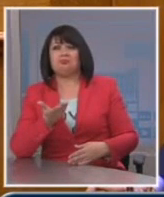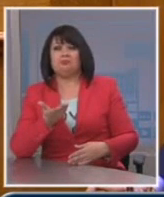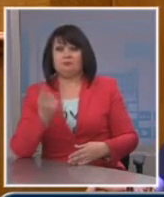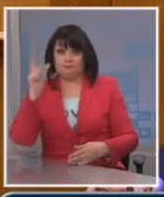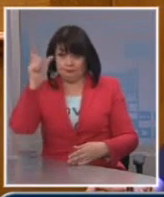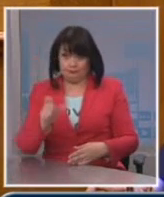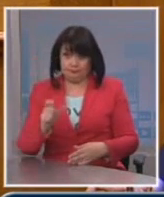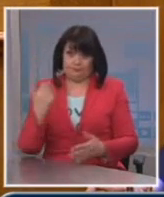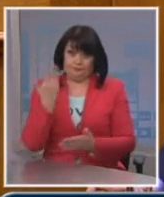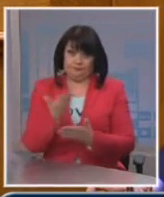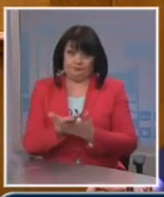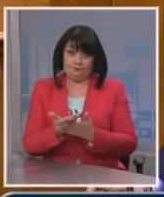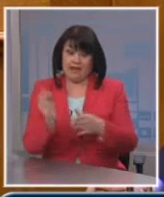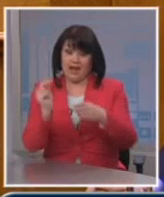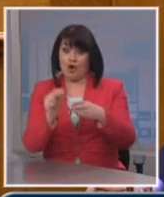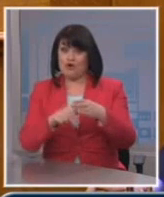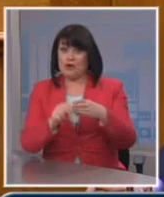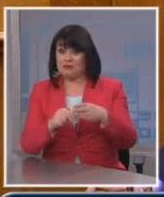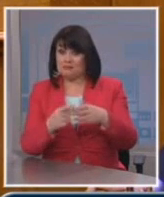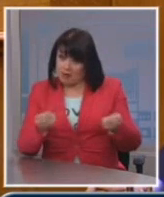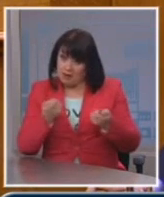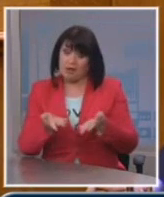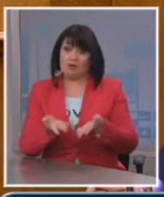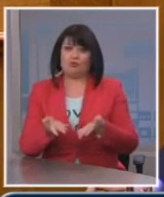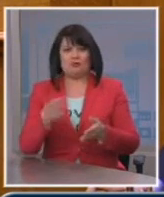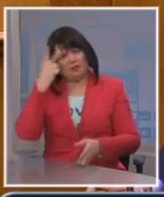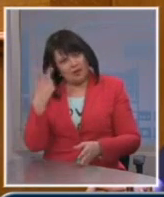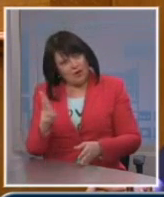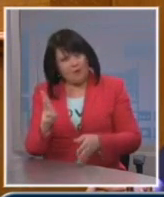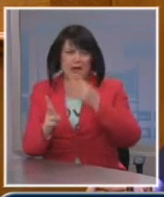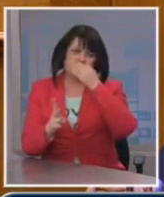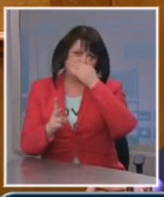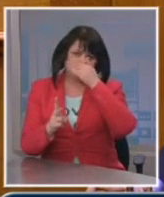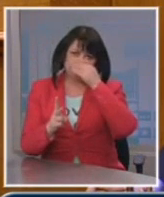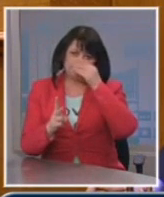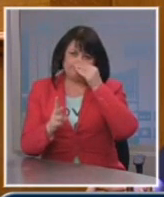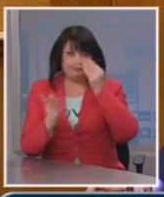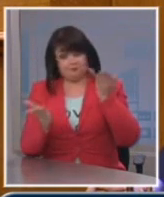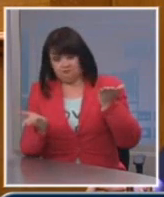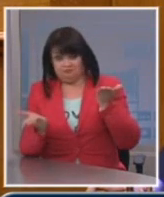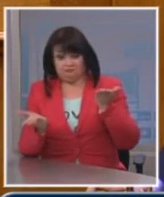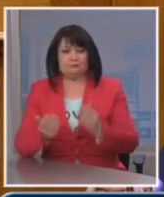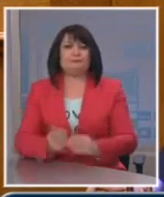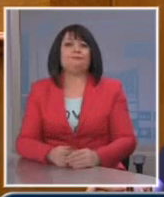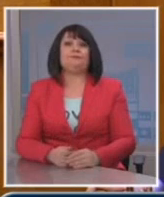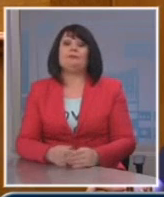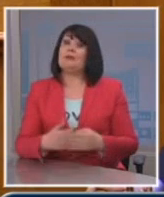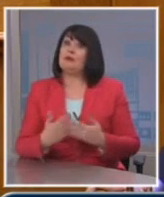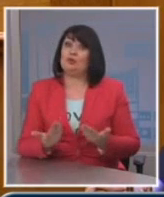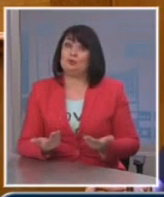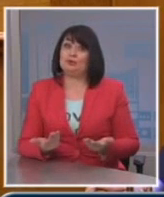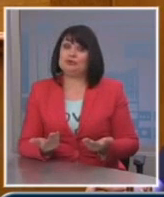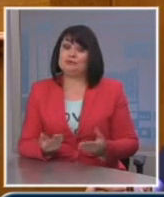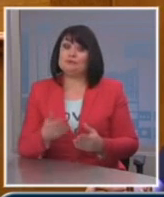Ζητάτε εκλογές. Δικαίωμά σας είναι να ζητάτε εκλογές. Όμως,